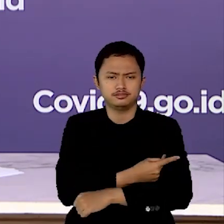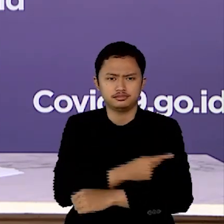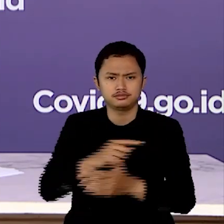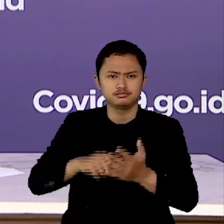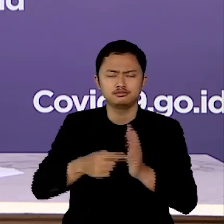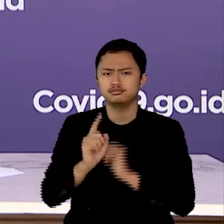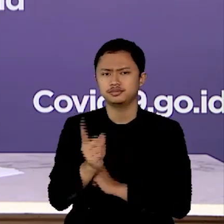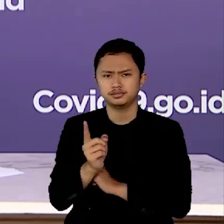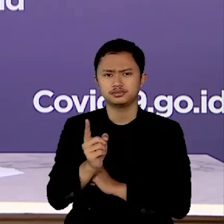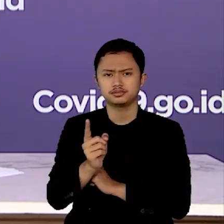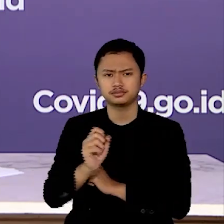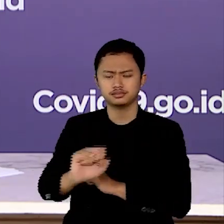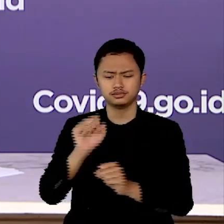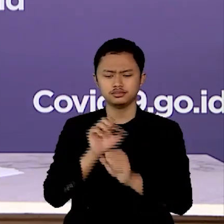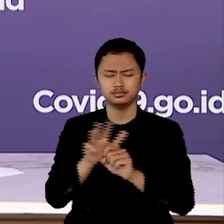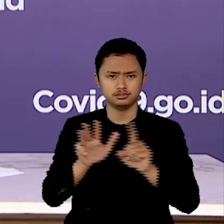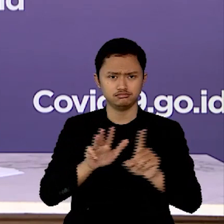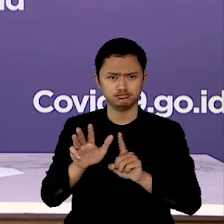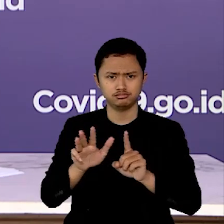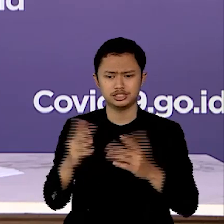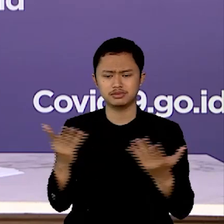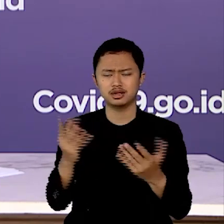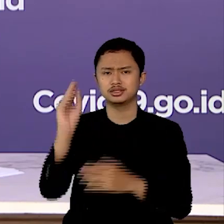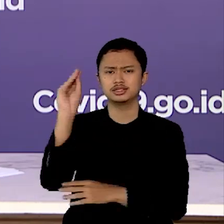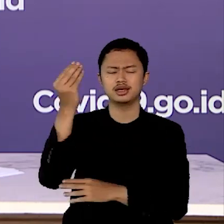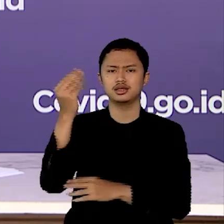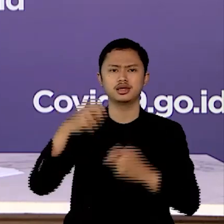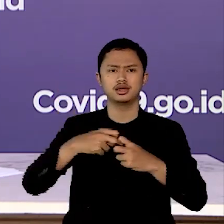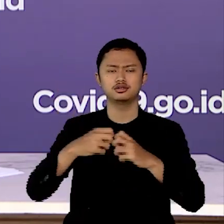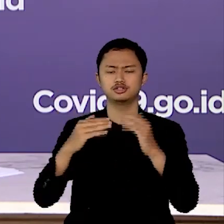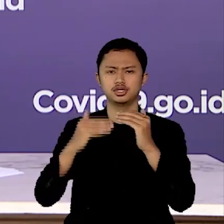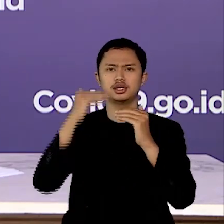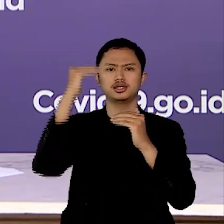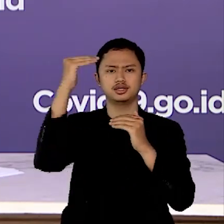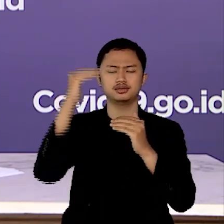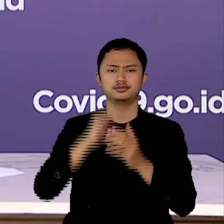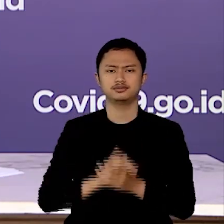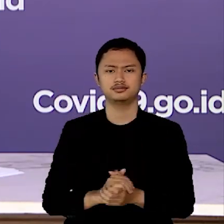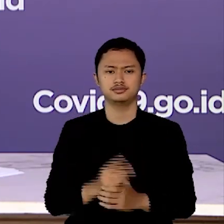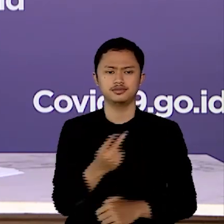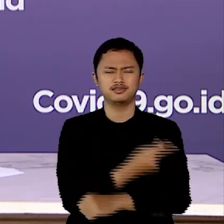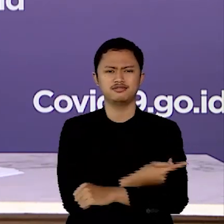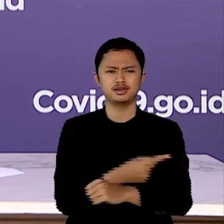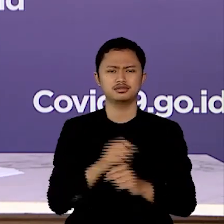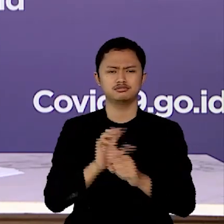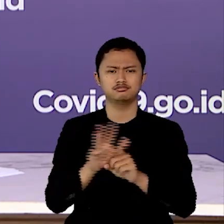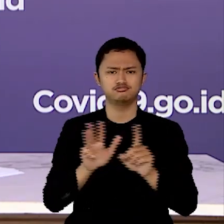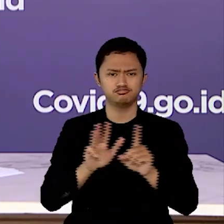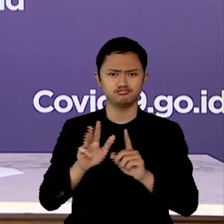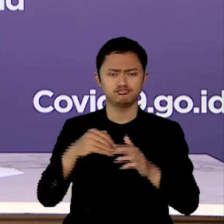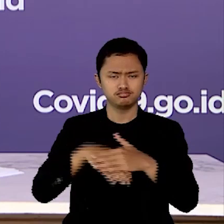dilakukan karena tingkat penularan coffee 19 di DKI Jakarta yang masih tinggi dan vaksinasi coffee